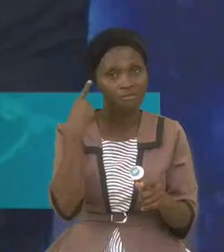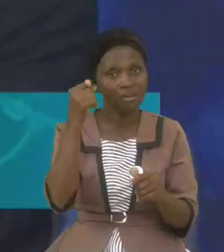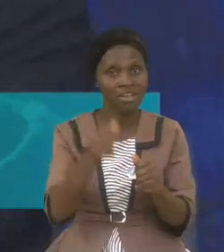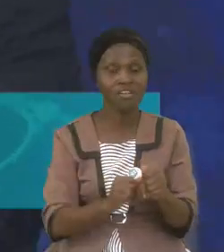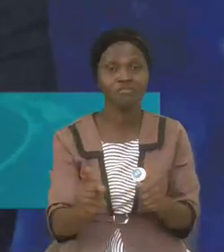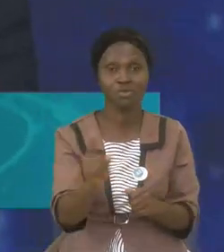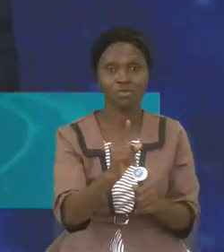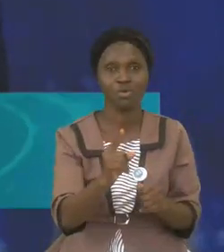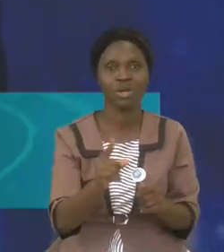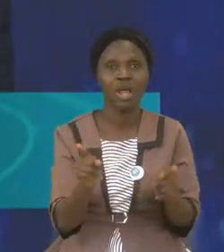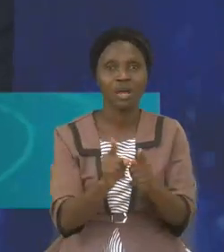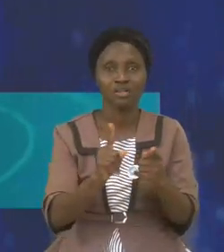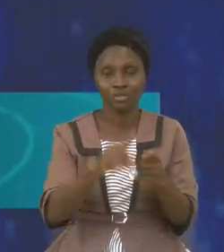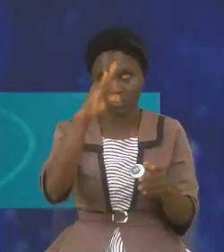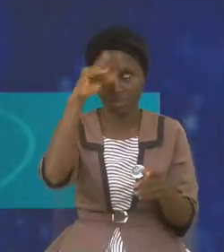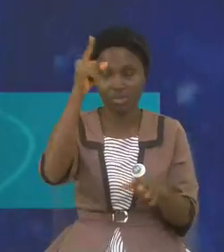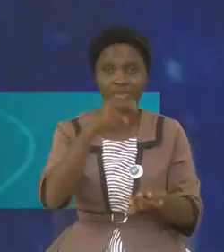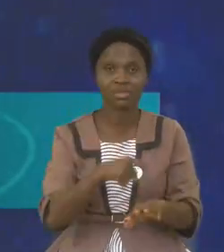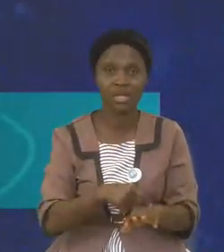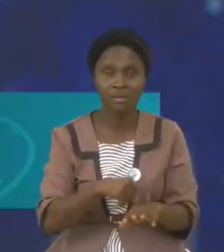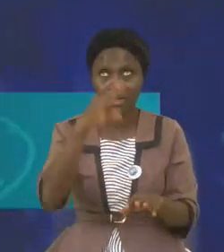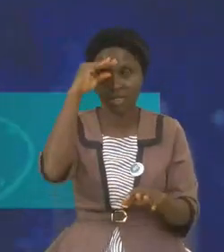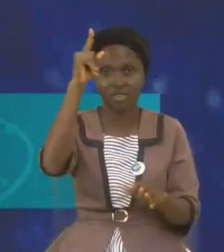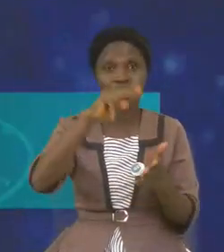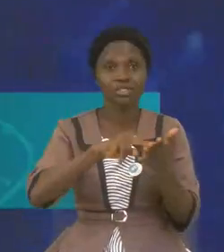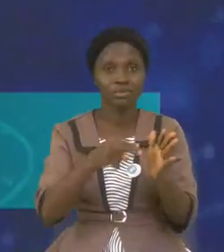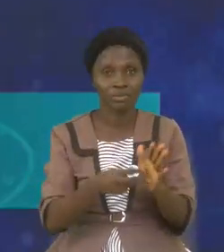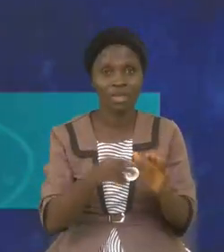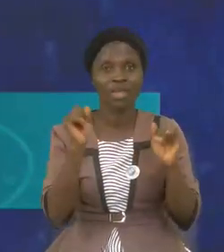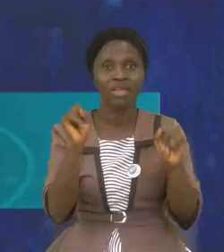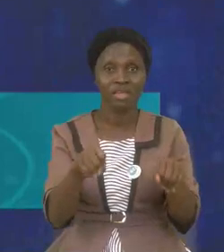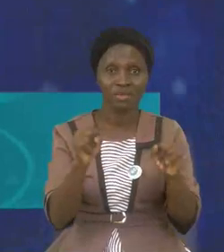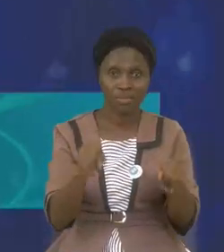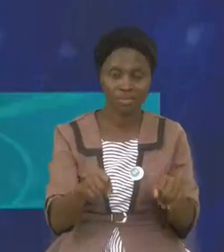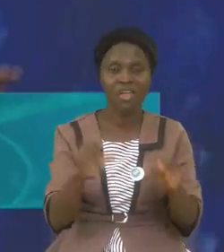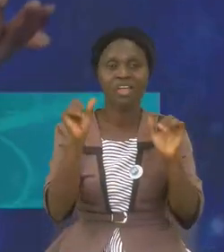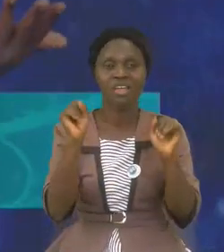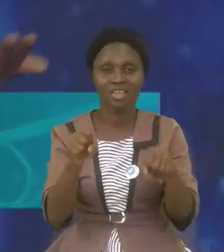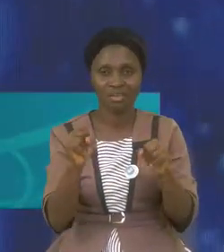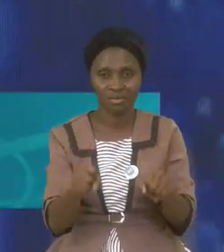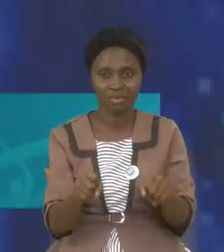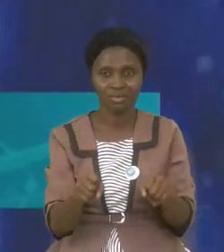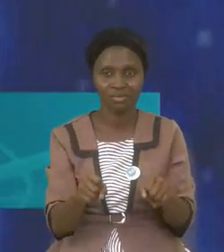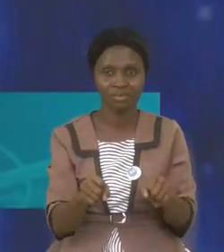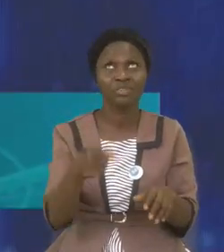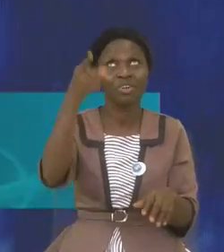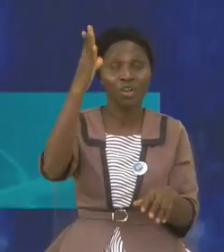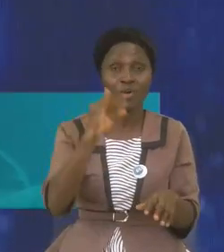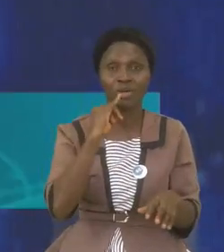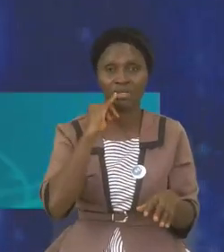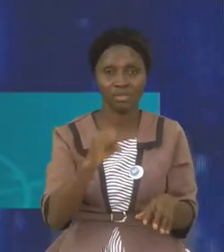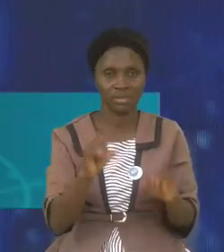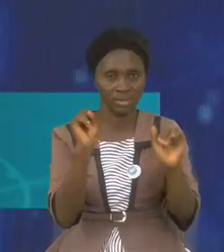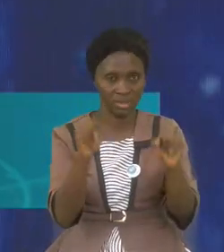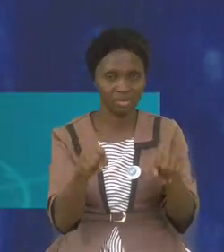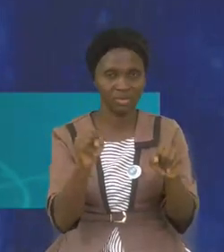monde, selon son plan, selon son projet, Dieu est capable, Dieu